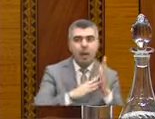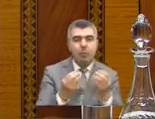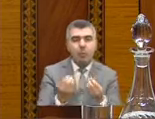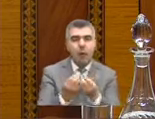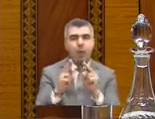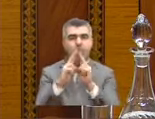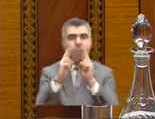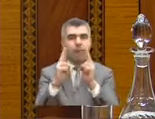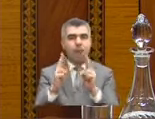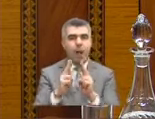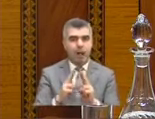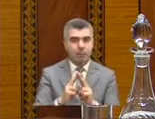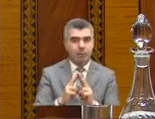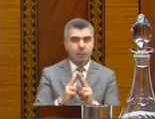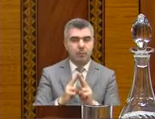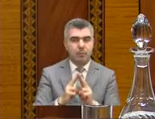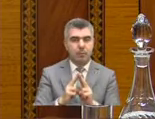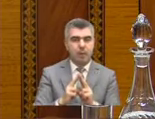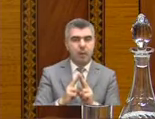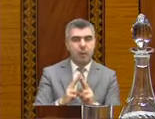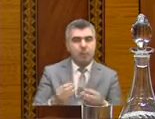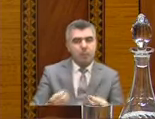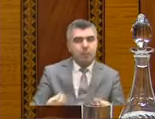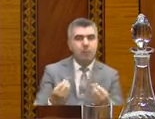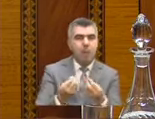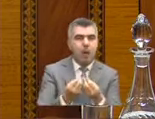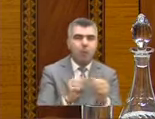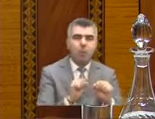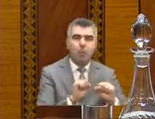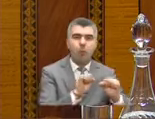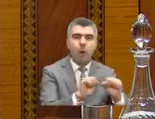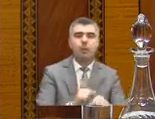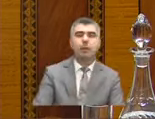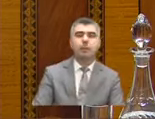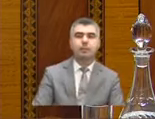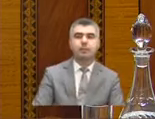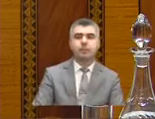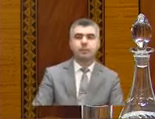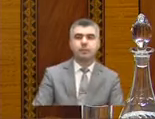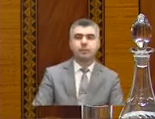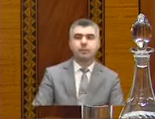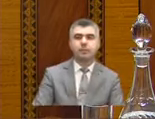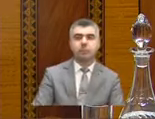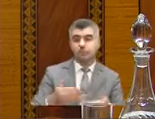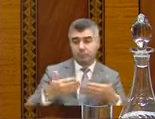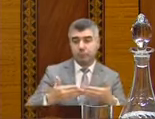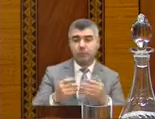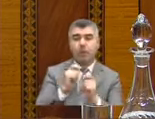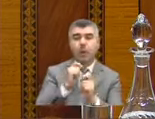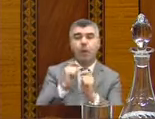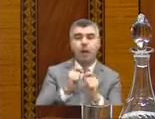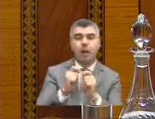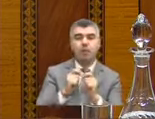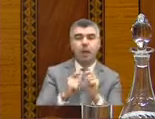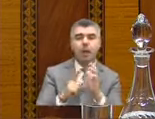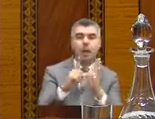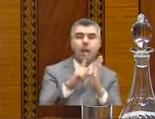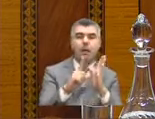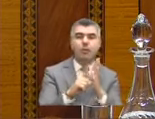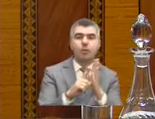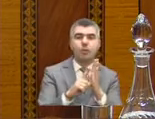والتي يتعين علينا جميعا مواجهتها. إذ تشكل مناقشة مشروع قانون المالية من